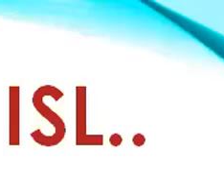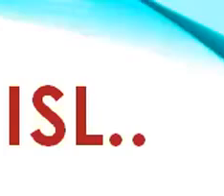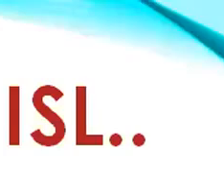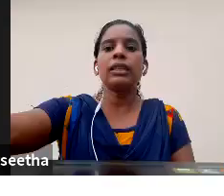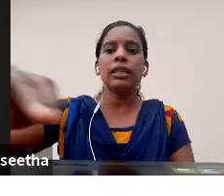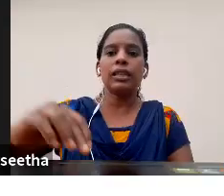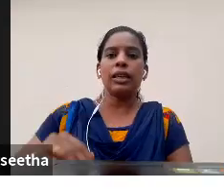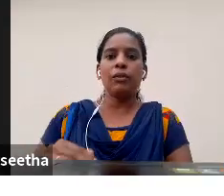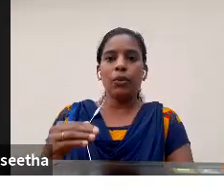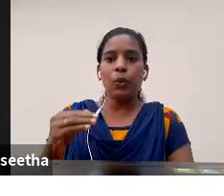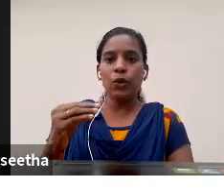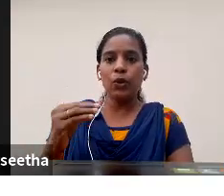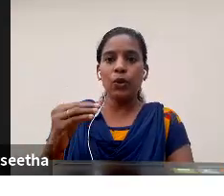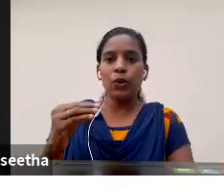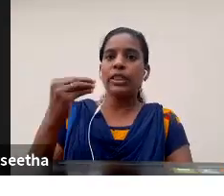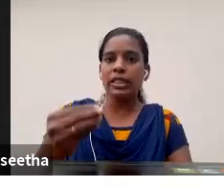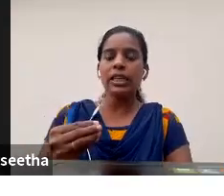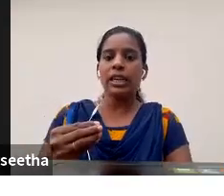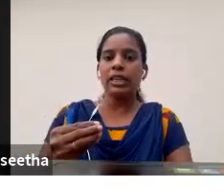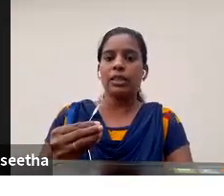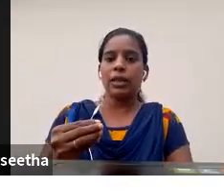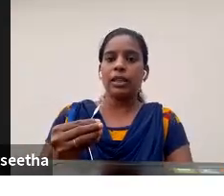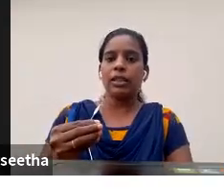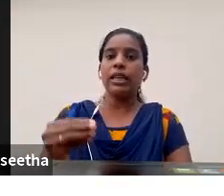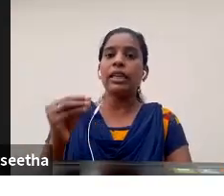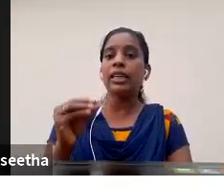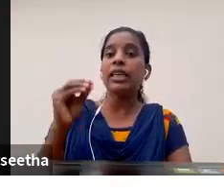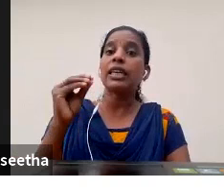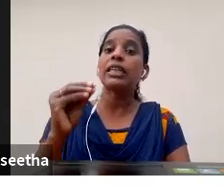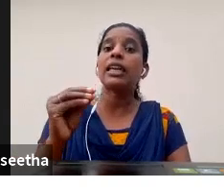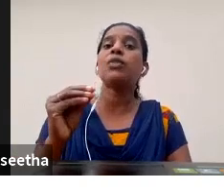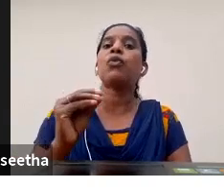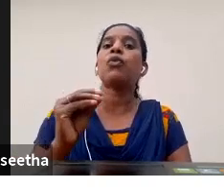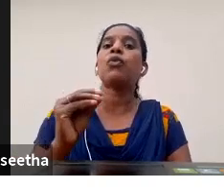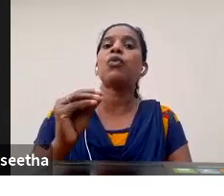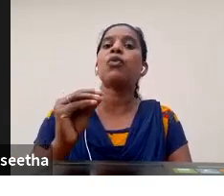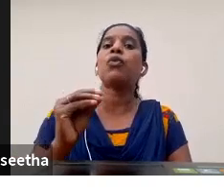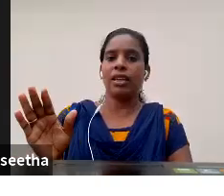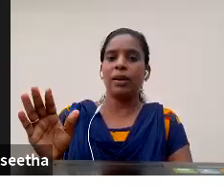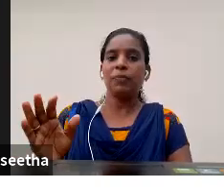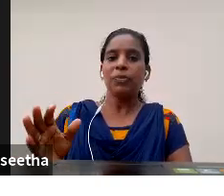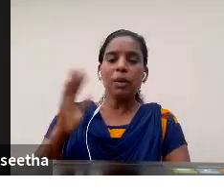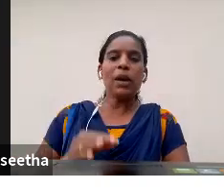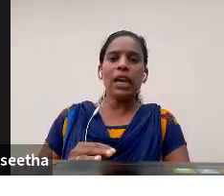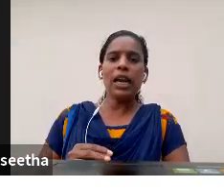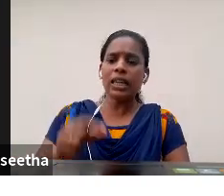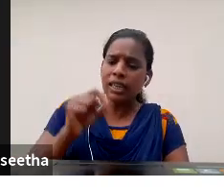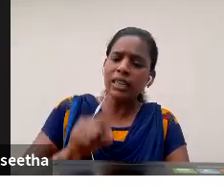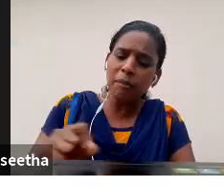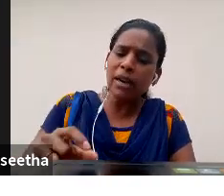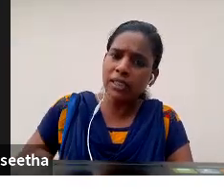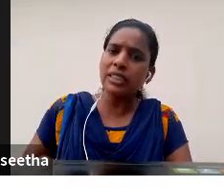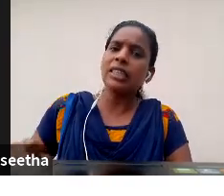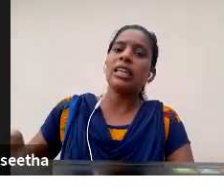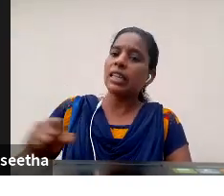ഇതിനകത്ത് ഒരു ചെറിയൊരു വ്യത്യസ്തത ഉള്ളത് എന്ന് പറയുന്നത് ഇതിന് റിട്ടേൺ ഫോം ഇല്ല എന്നുള്ളതാണ്. ഇപ്പൊ മലയാളം ആണെങ്കിൽ